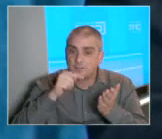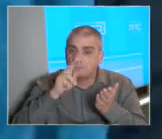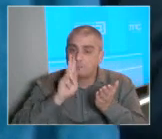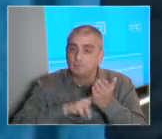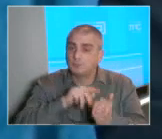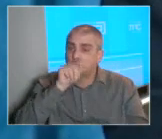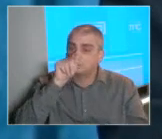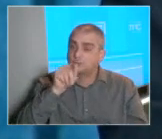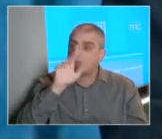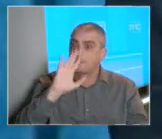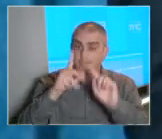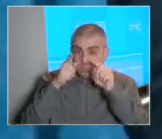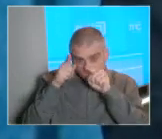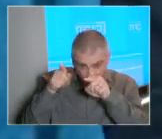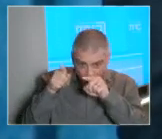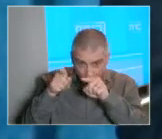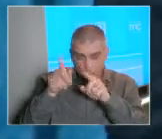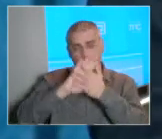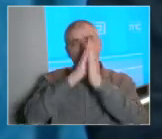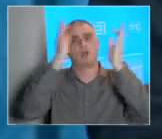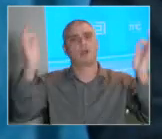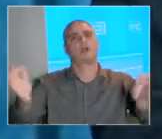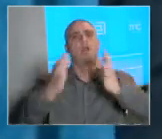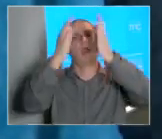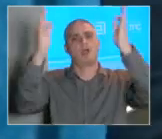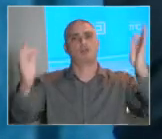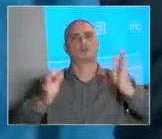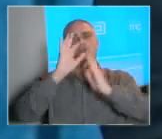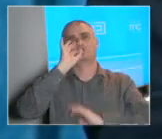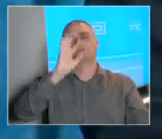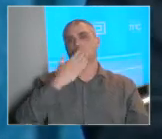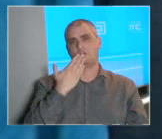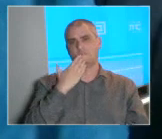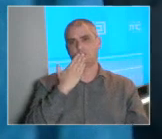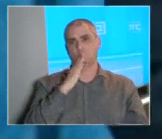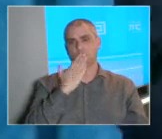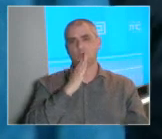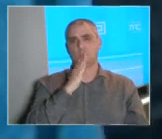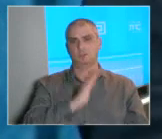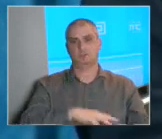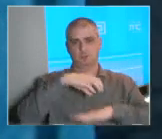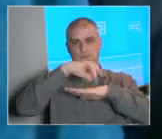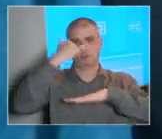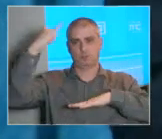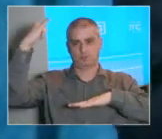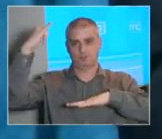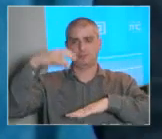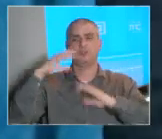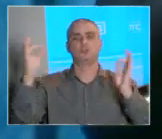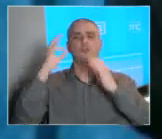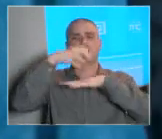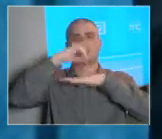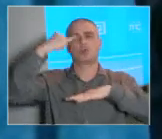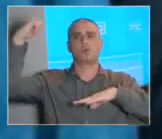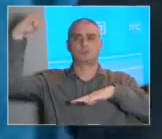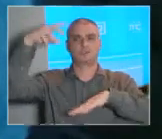الإيراني أقول الذي مضى عليه إنه إذن شهيد القدس شهيد